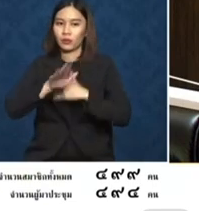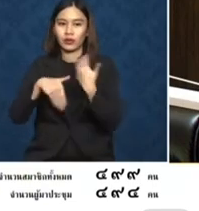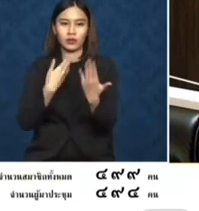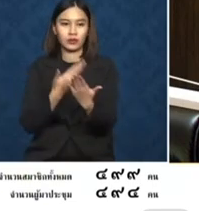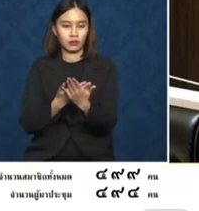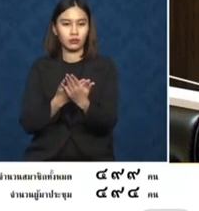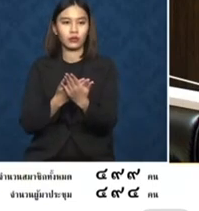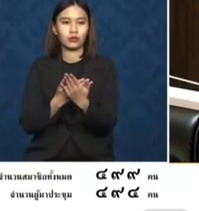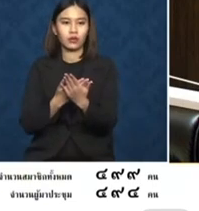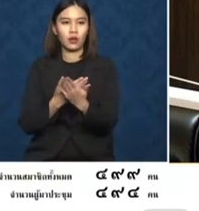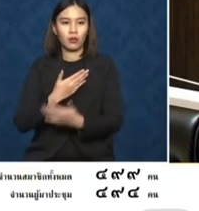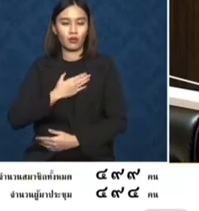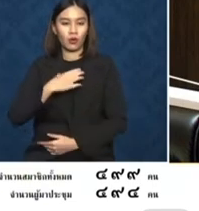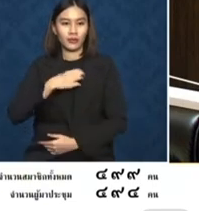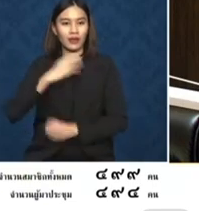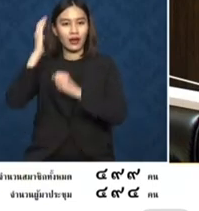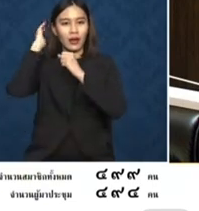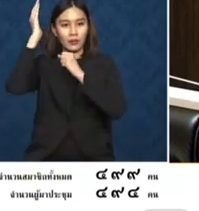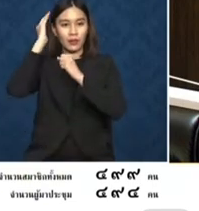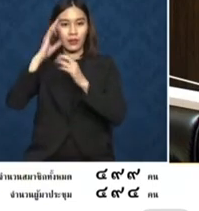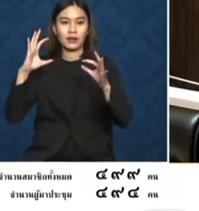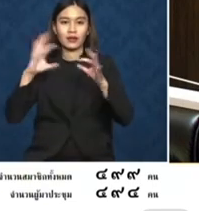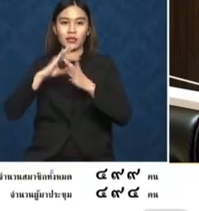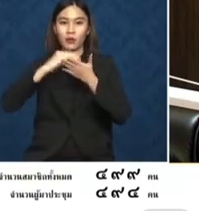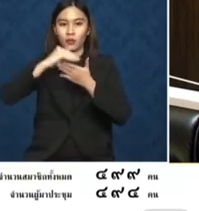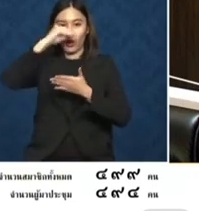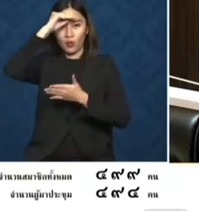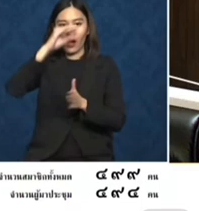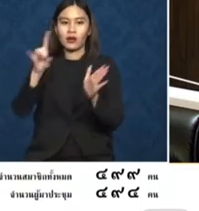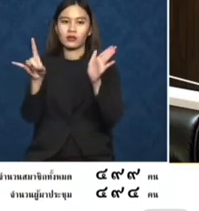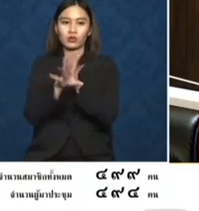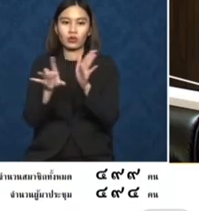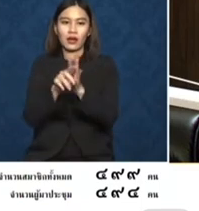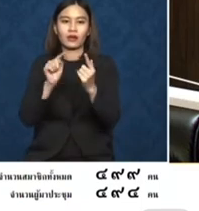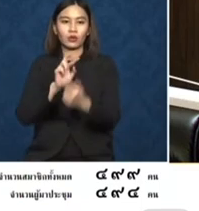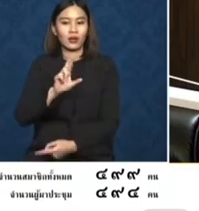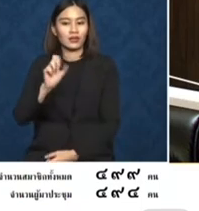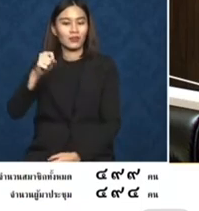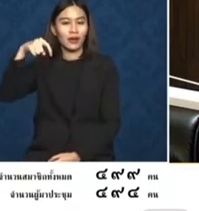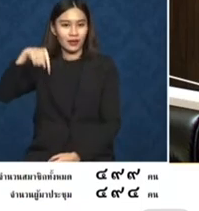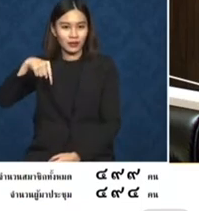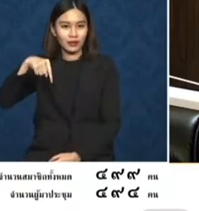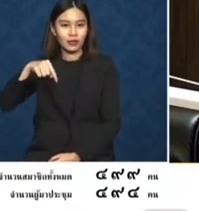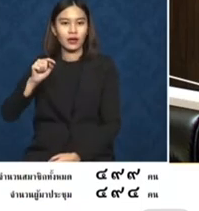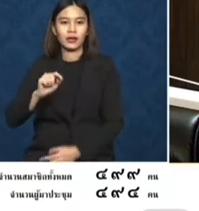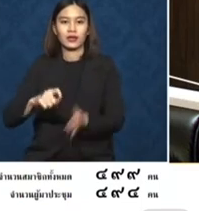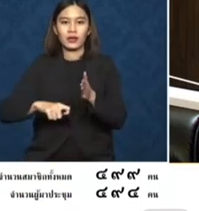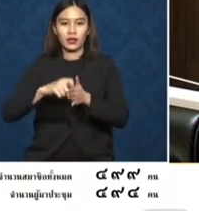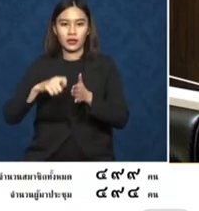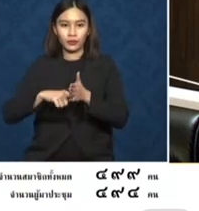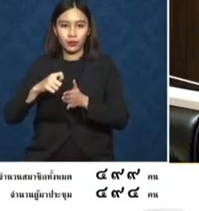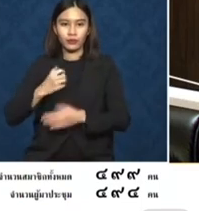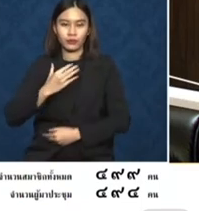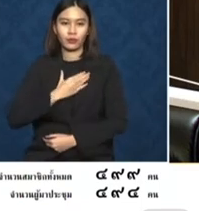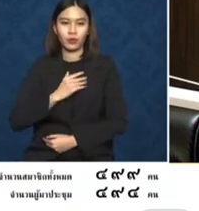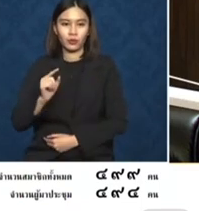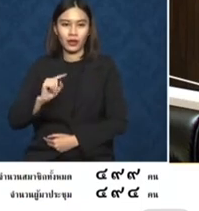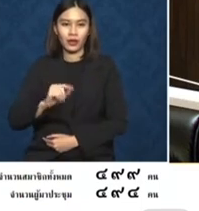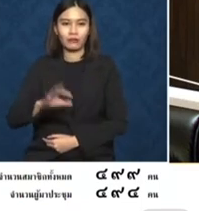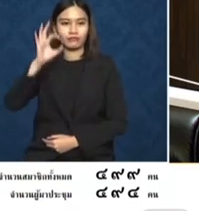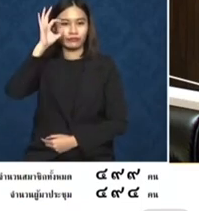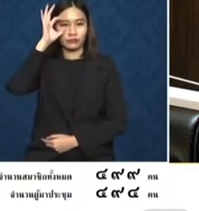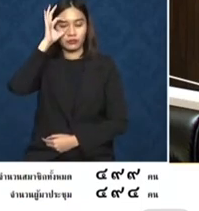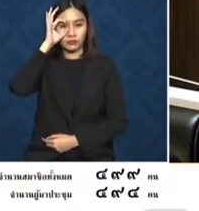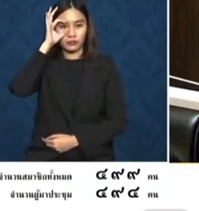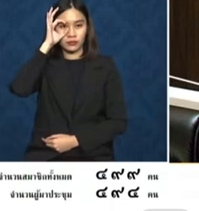ดและผมอยากอภิปราย หอกศัสปเป็นครั้งสุดทายในสัพพายอย่นี้และนี่คเหตุผลี่ผมิโรธ